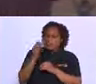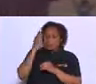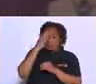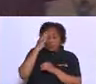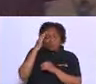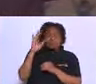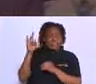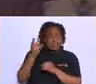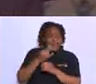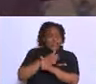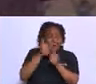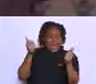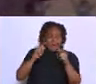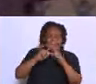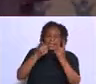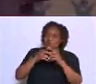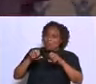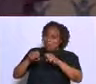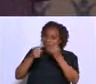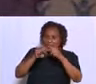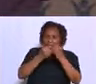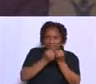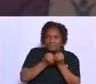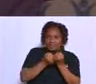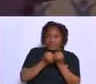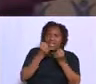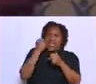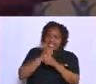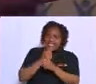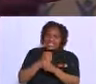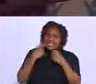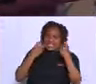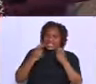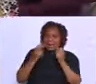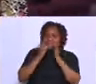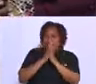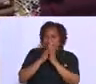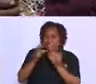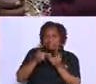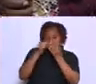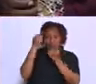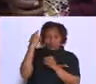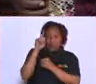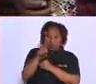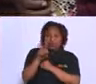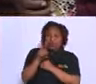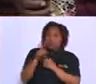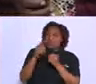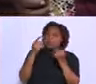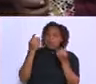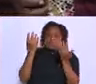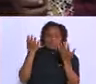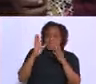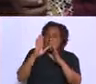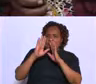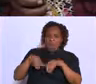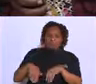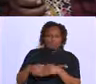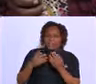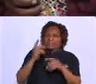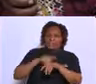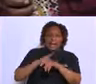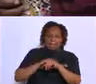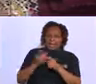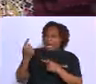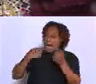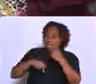Sabato lakini ukaivunja mahala fulani. Njoo, kuna maombi maalum kwa ajili yako. Usipoteze muda, sogea hapa mbele. Sogea hapa mbele